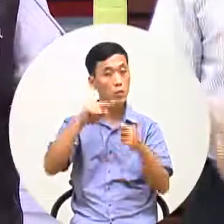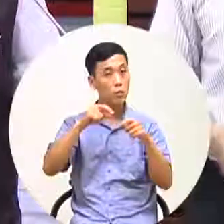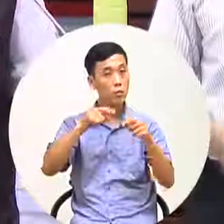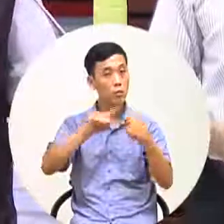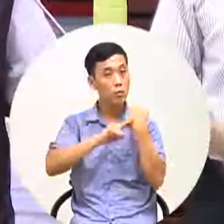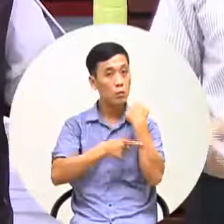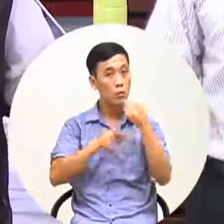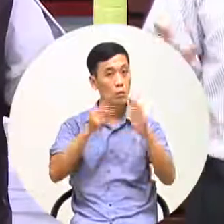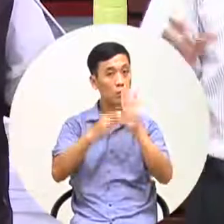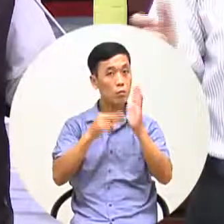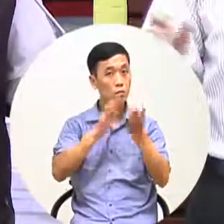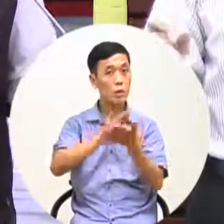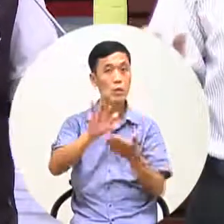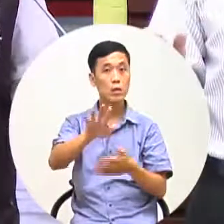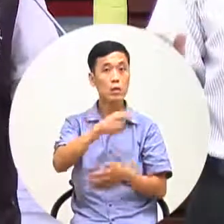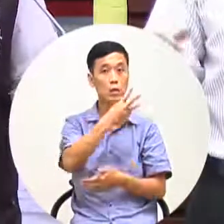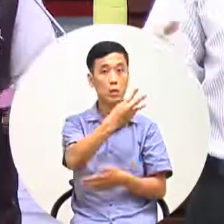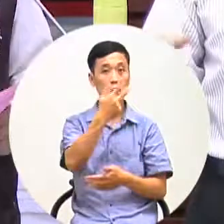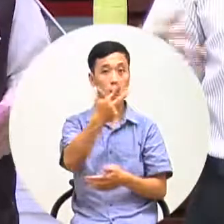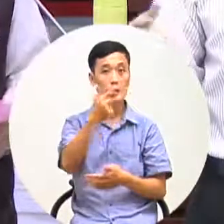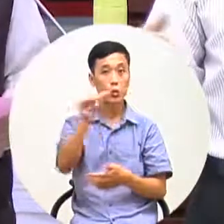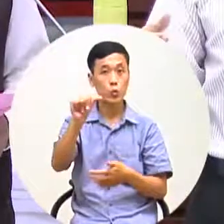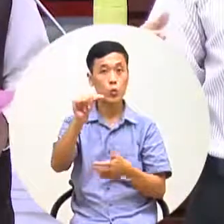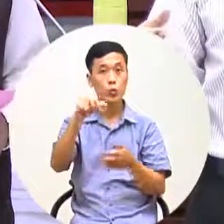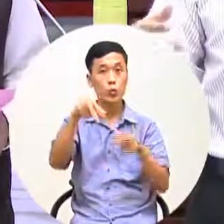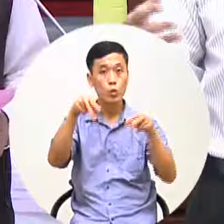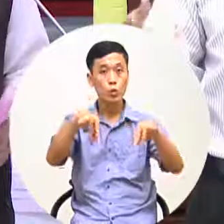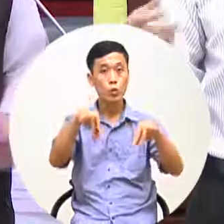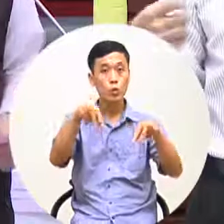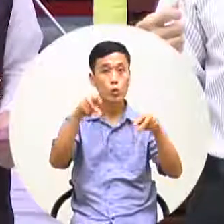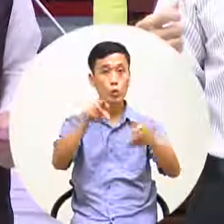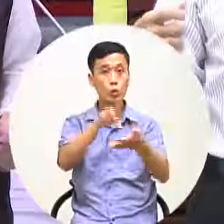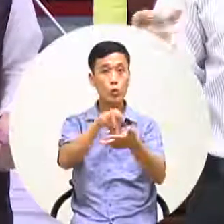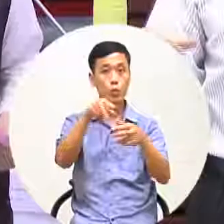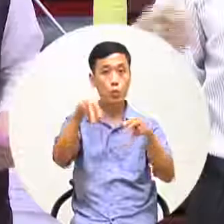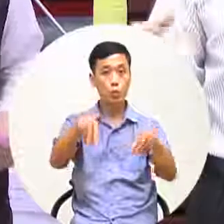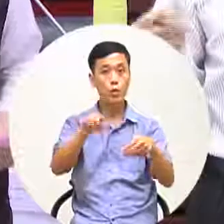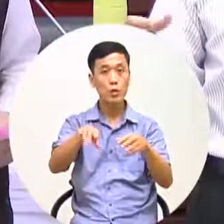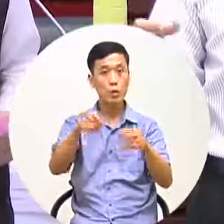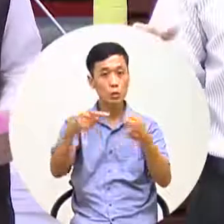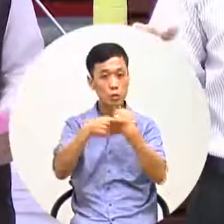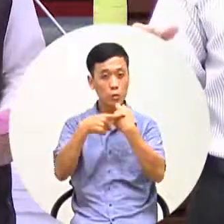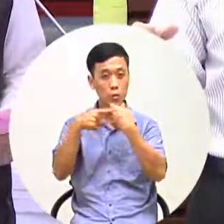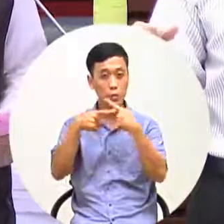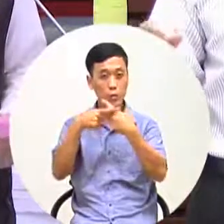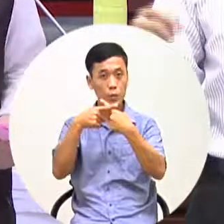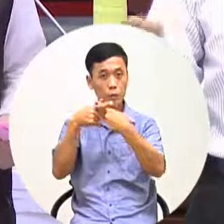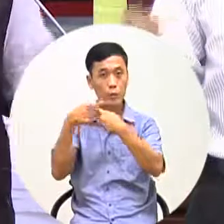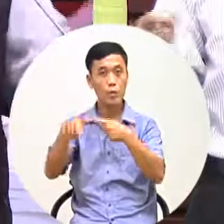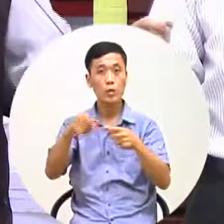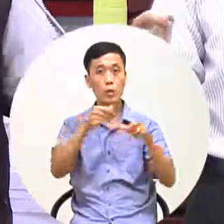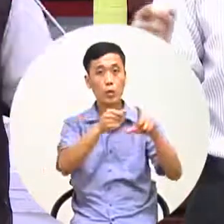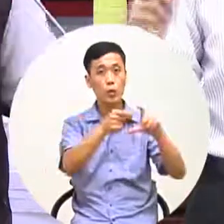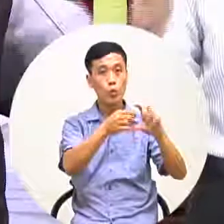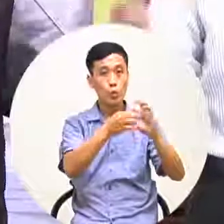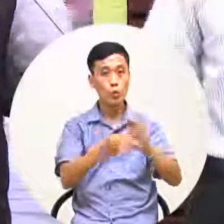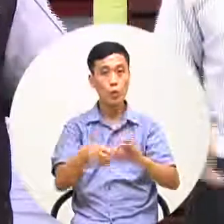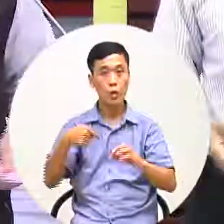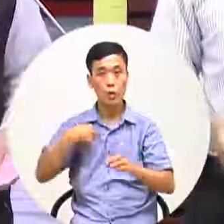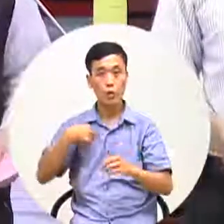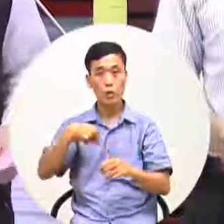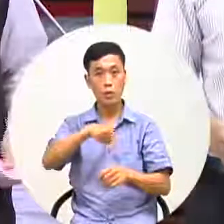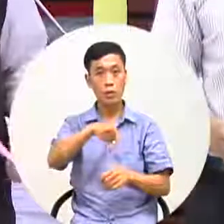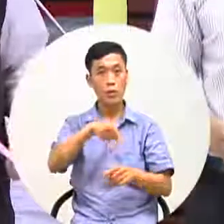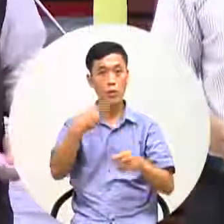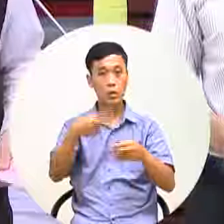约的部分，一些租店争议的部分，我们现在都有区公所跟这边全力在调解， 想办法整理一下，向中